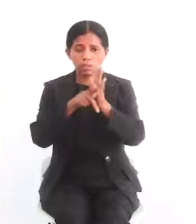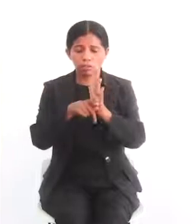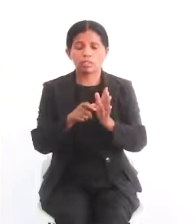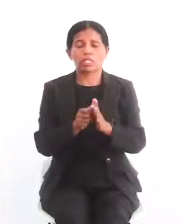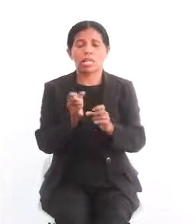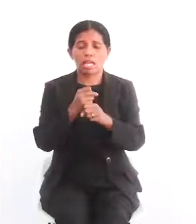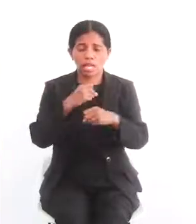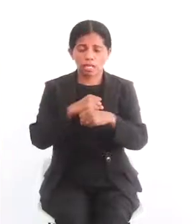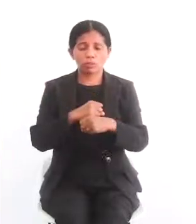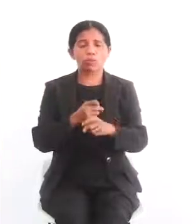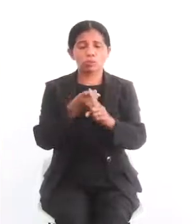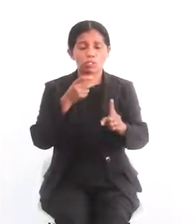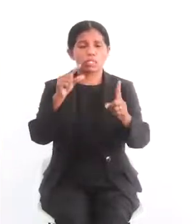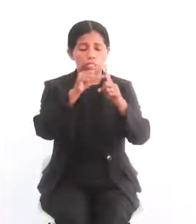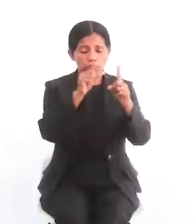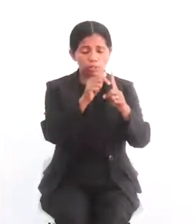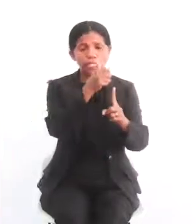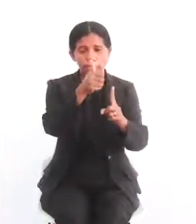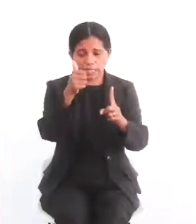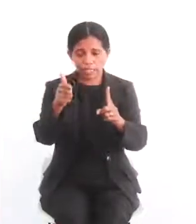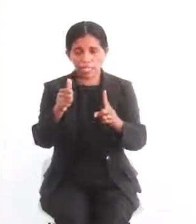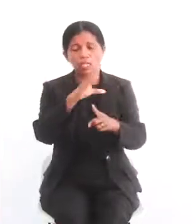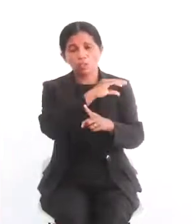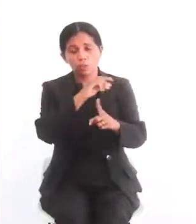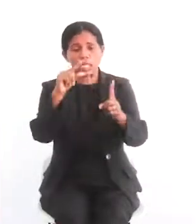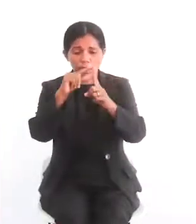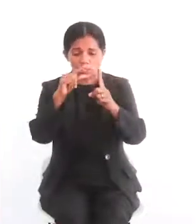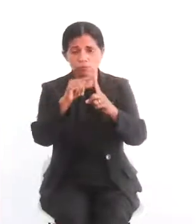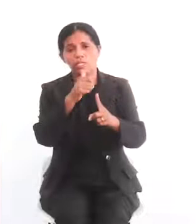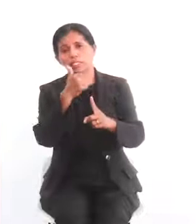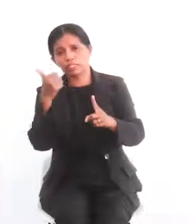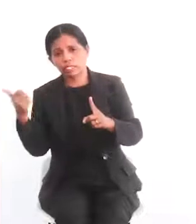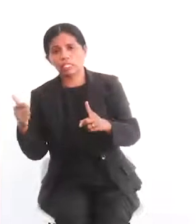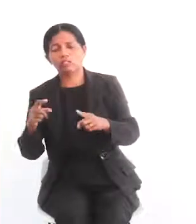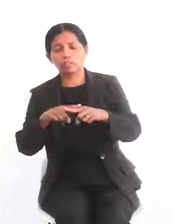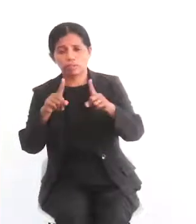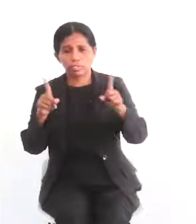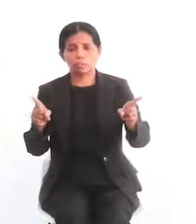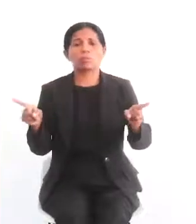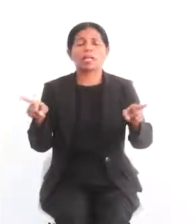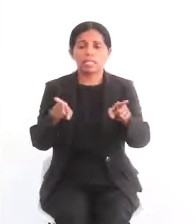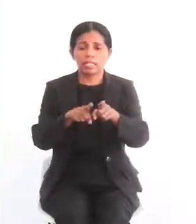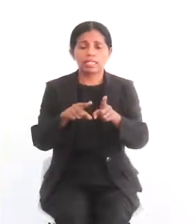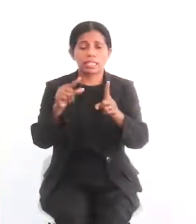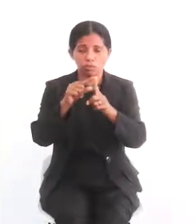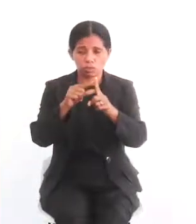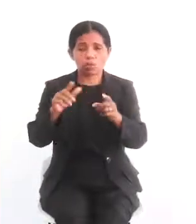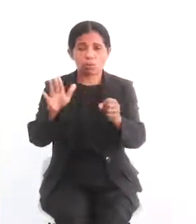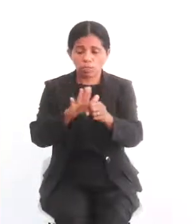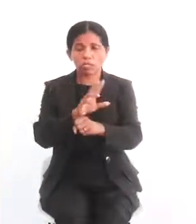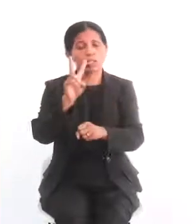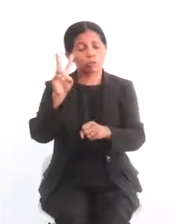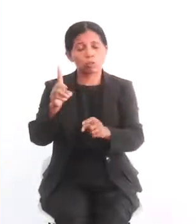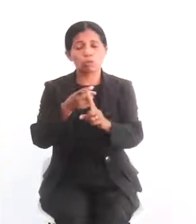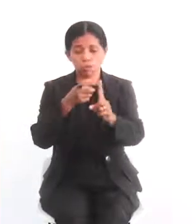le fuan ida-ida no le fuan selu. Diferensa maklaos husi lefuan kompletu rua, mai be husi